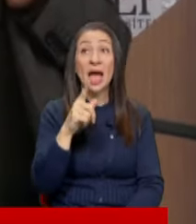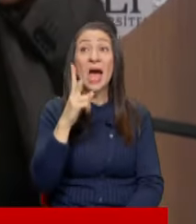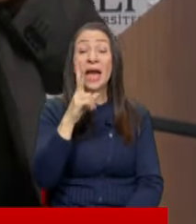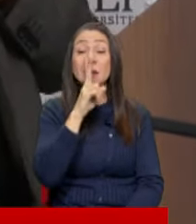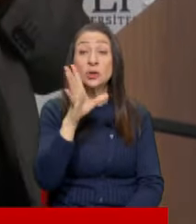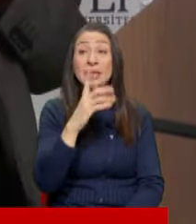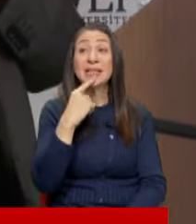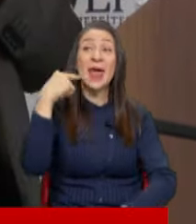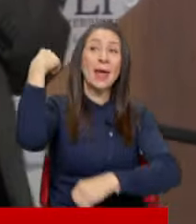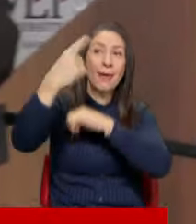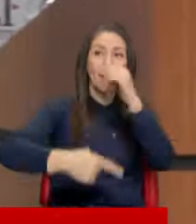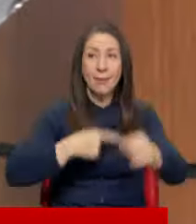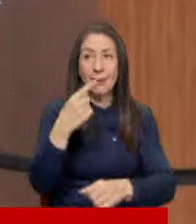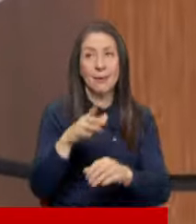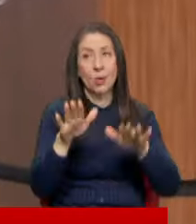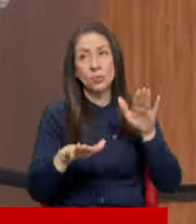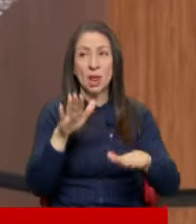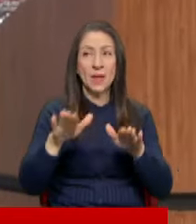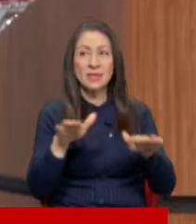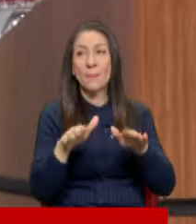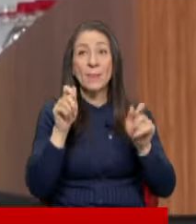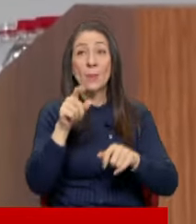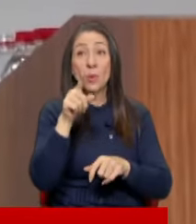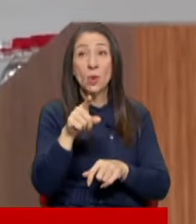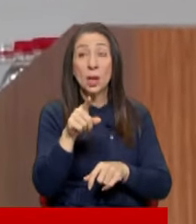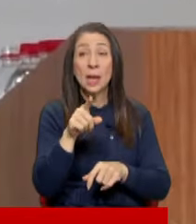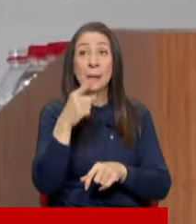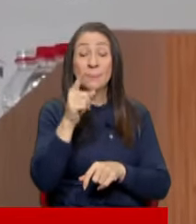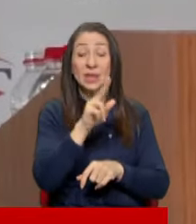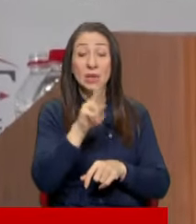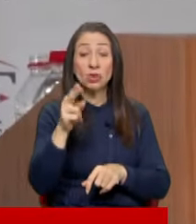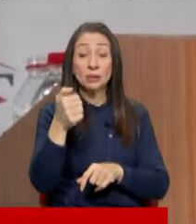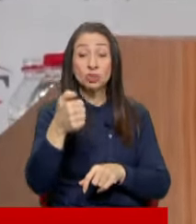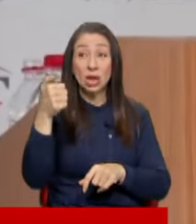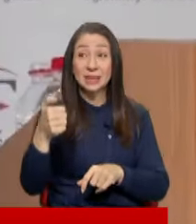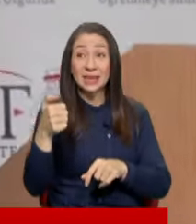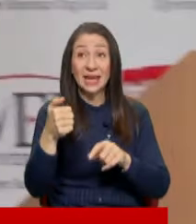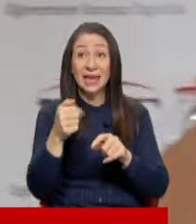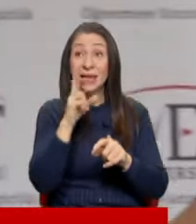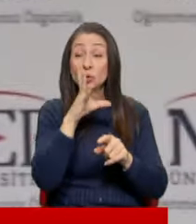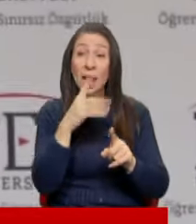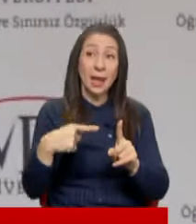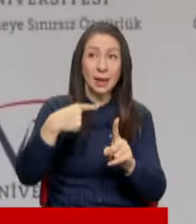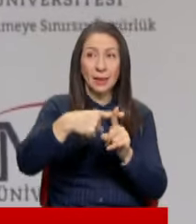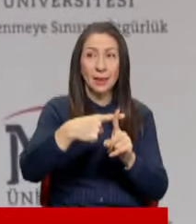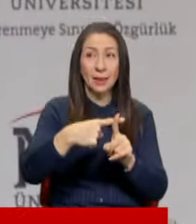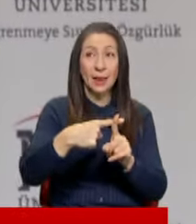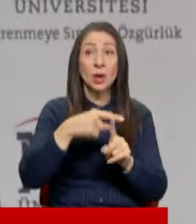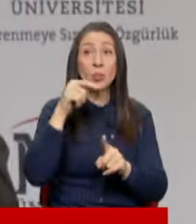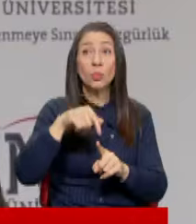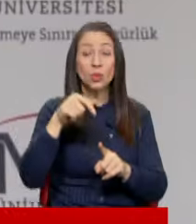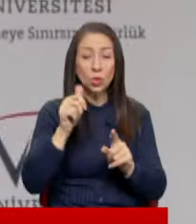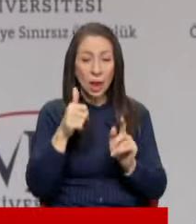250 senede bir ortalama deprem üretiyorlar 1766 üzerine 250 sene koysan